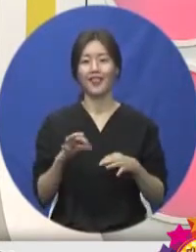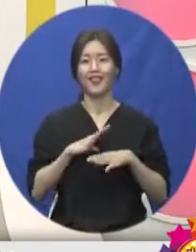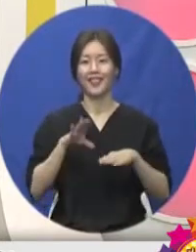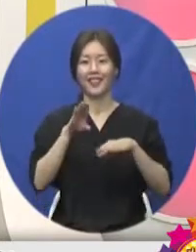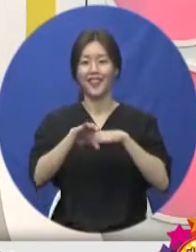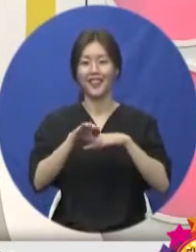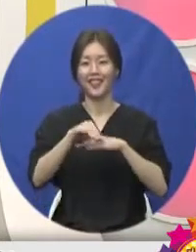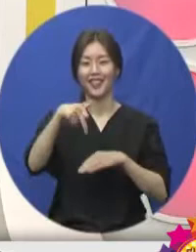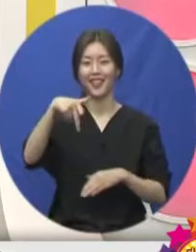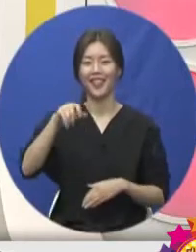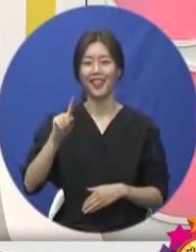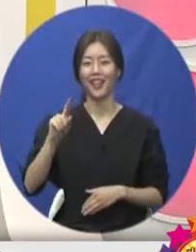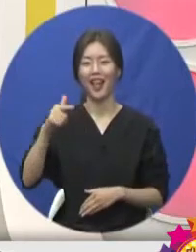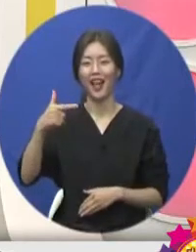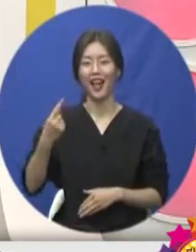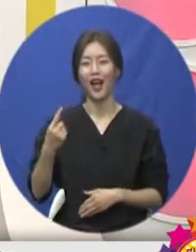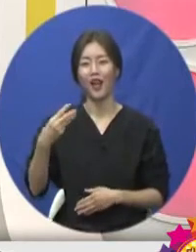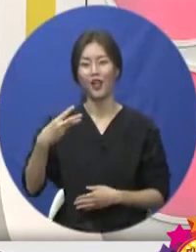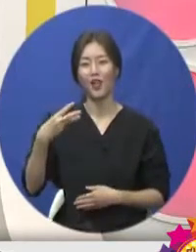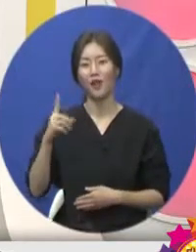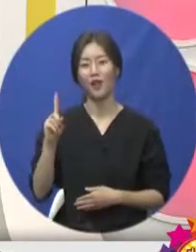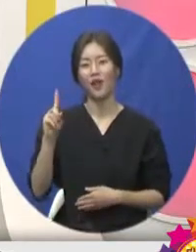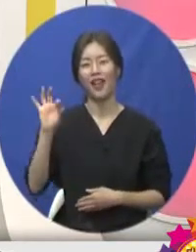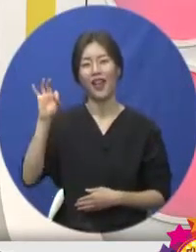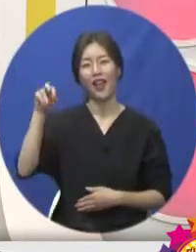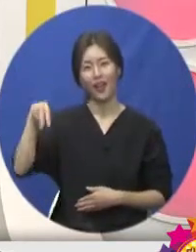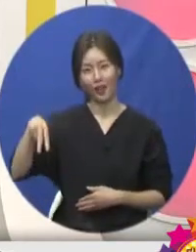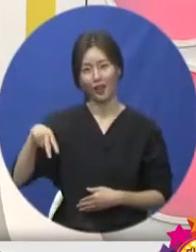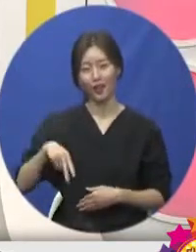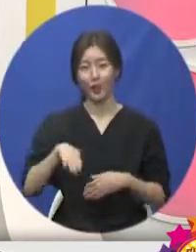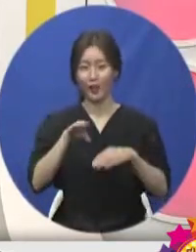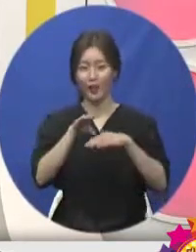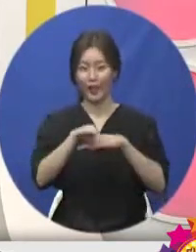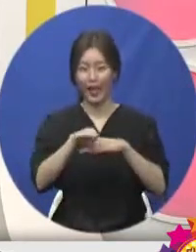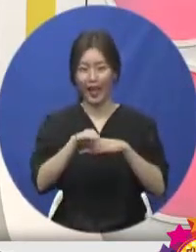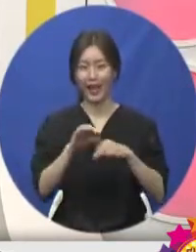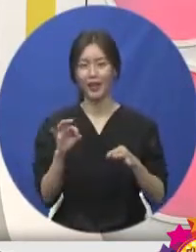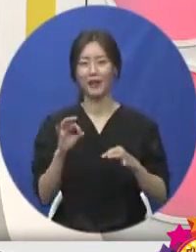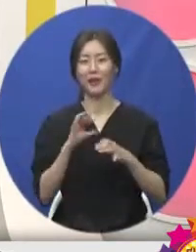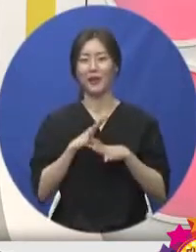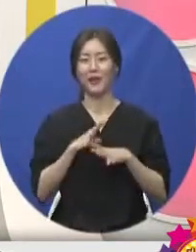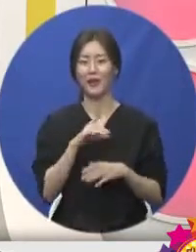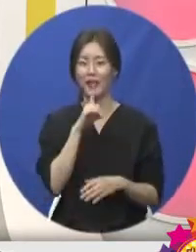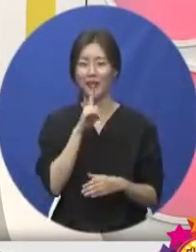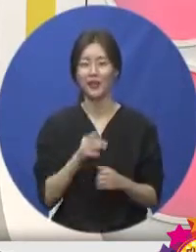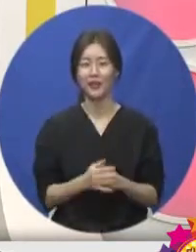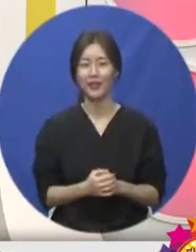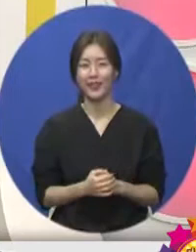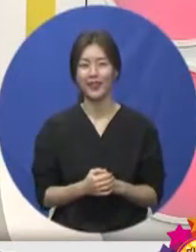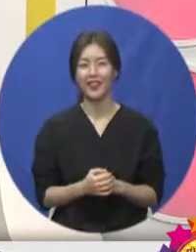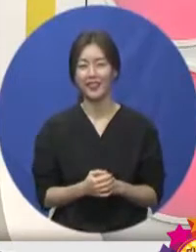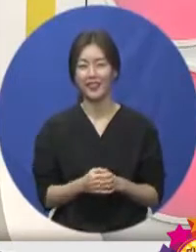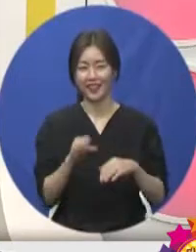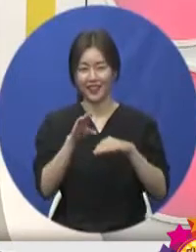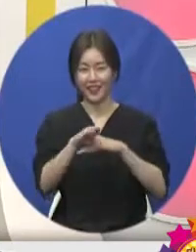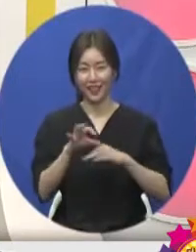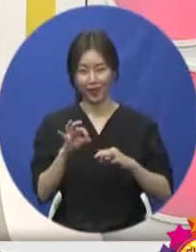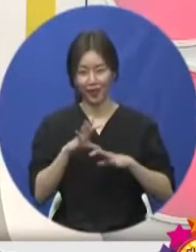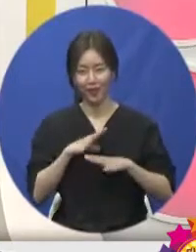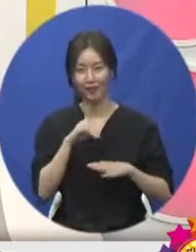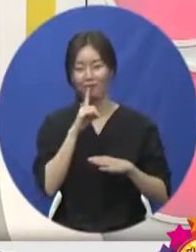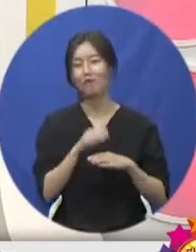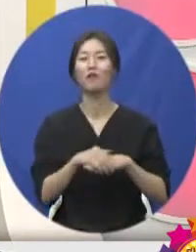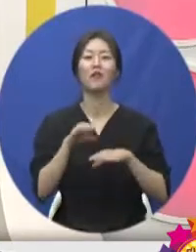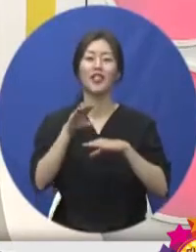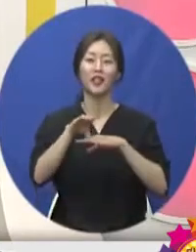어? 카놀라요. 카놀라요. 식용유 이름. 아. 차가 놀린다 이 말이지. 아, 카놀라요. 그러네요.